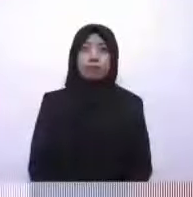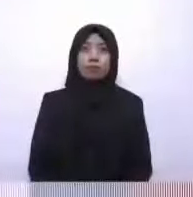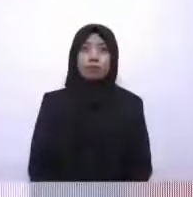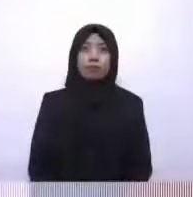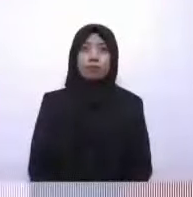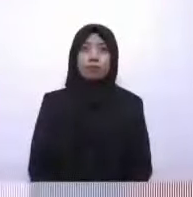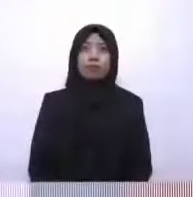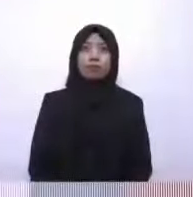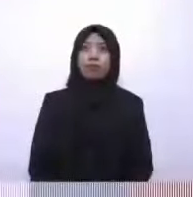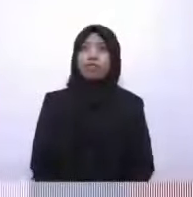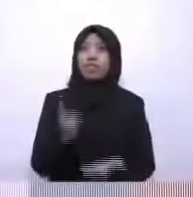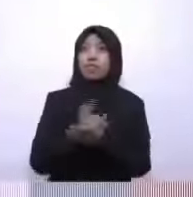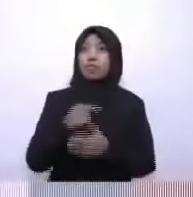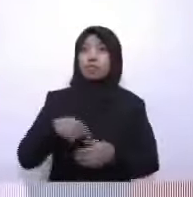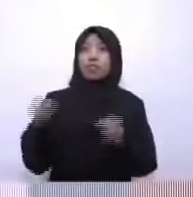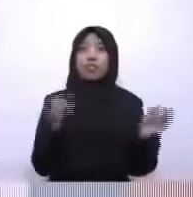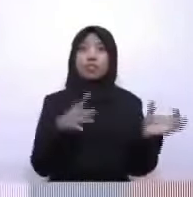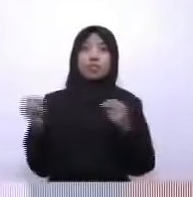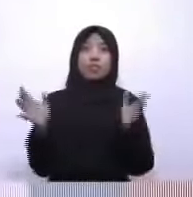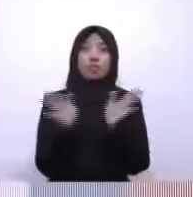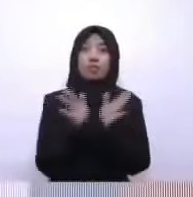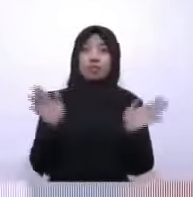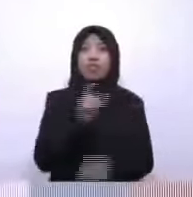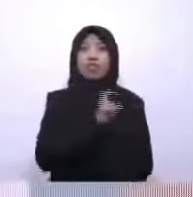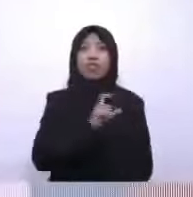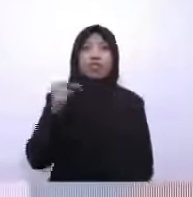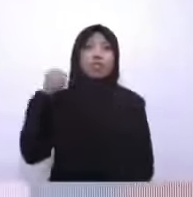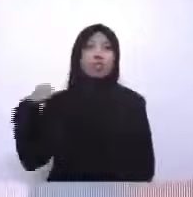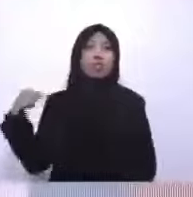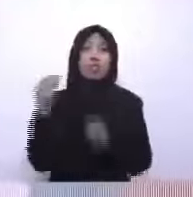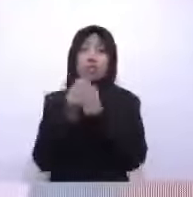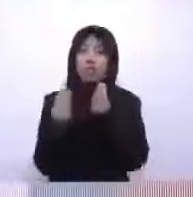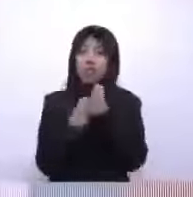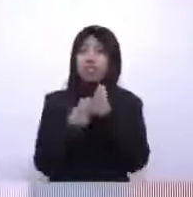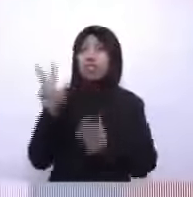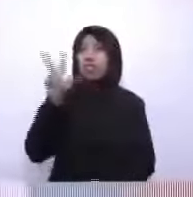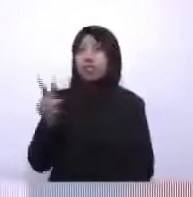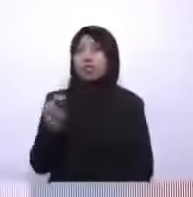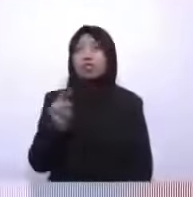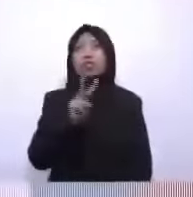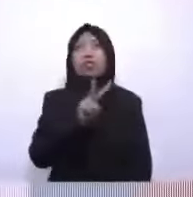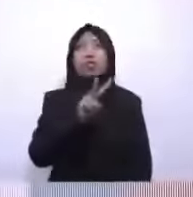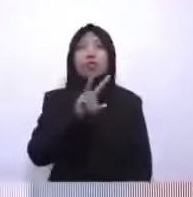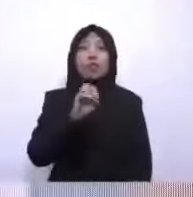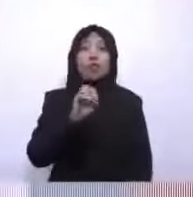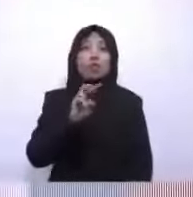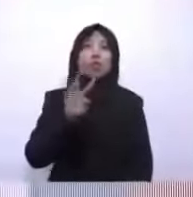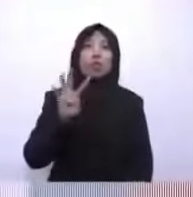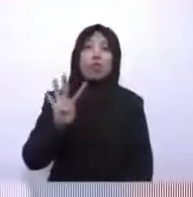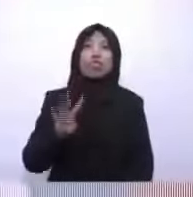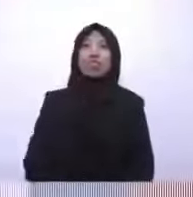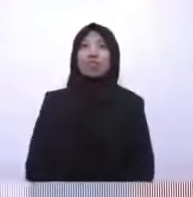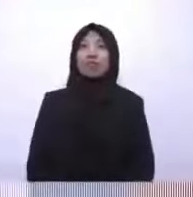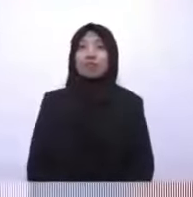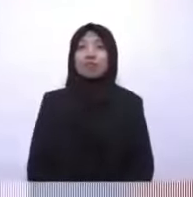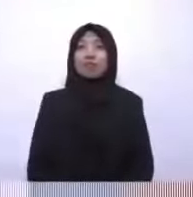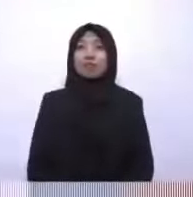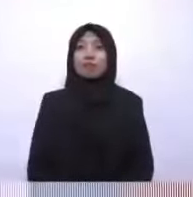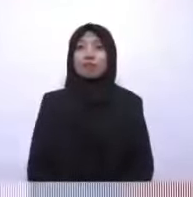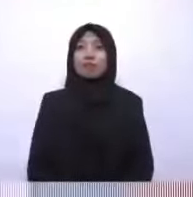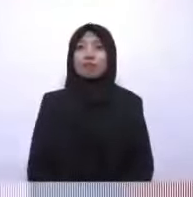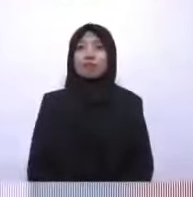Masih bersama kami di debat calon gubernur dan wakil gubernur Provinsi Jawa Barat tahun 2024.